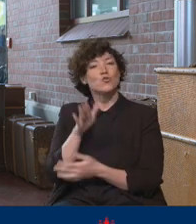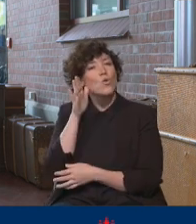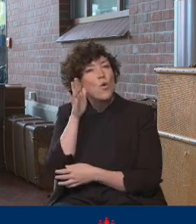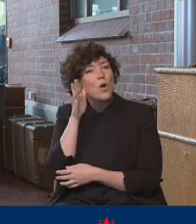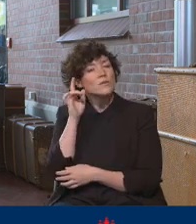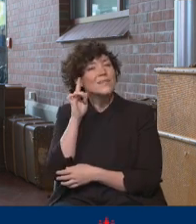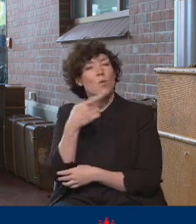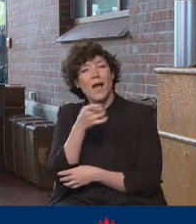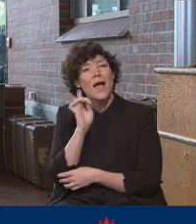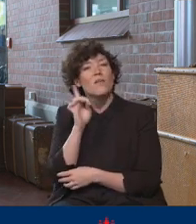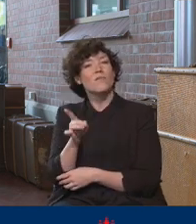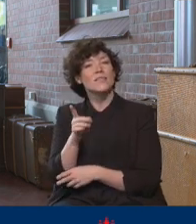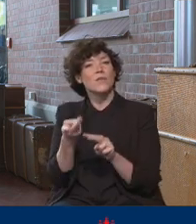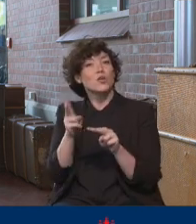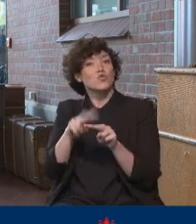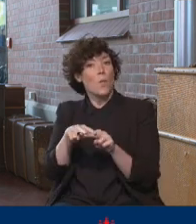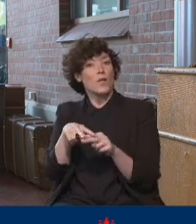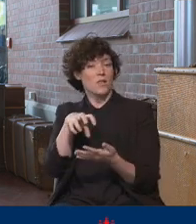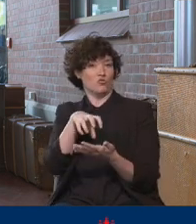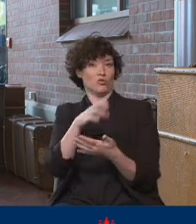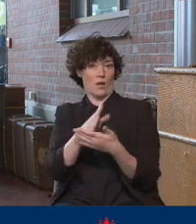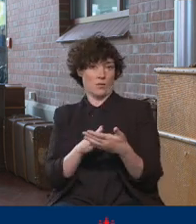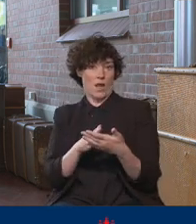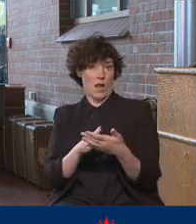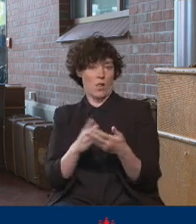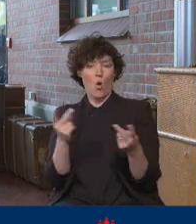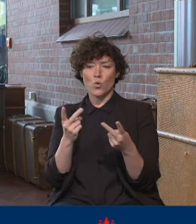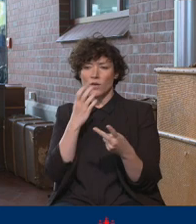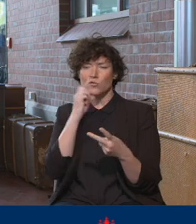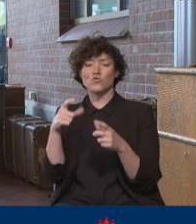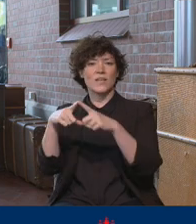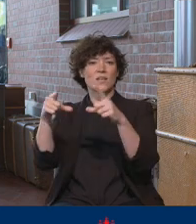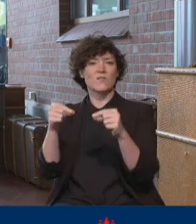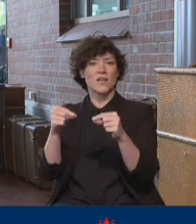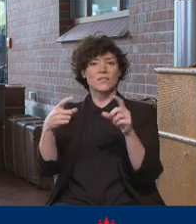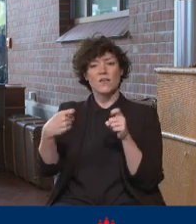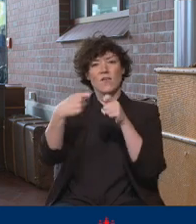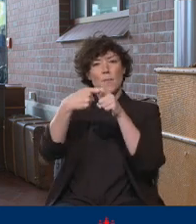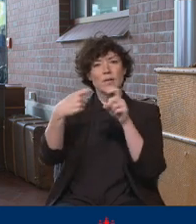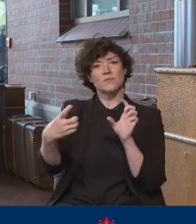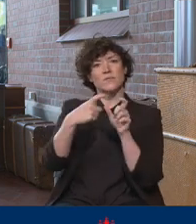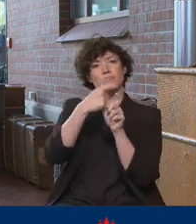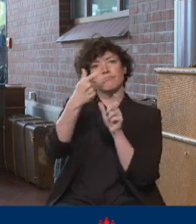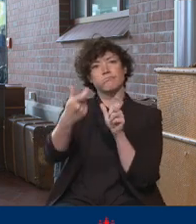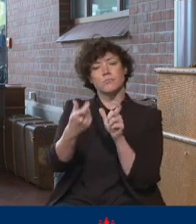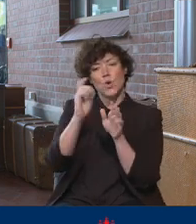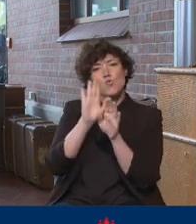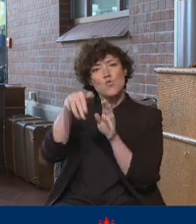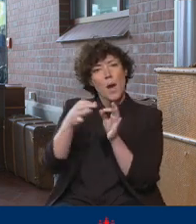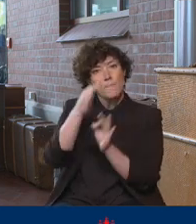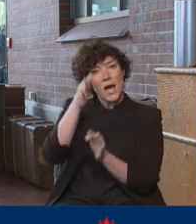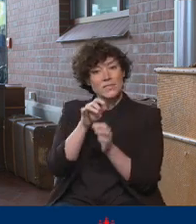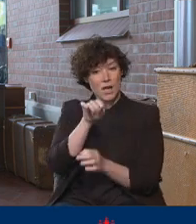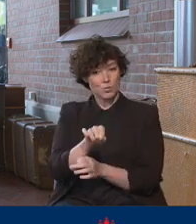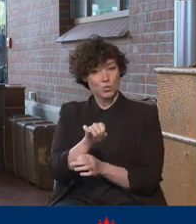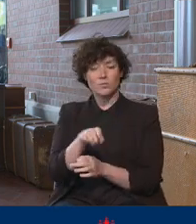stadtteile oder auch wenn wir nur quartiere verbinden wollen über solche infrastrukturmaßnahmen - dann müssen wir da sehr